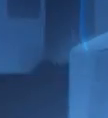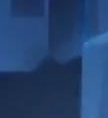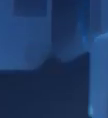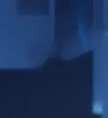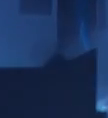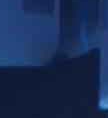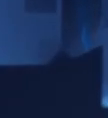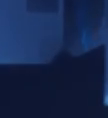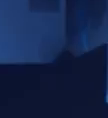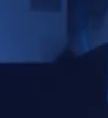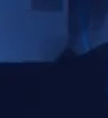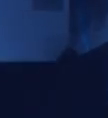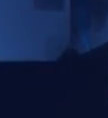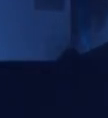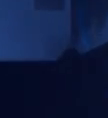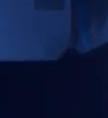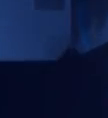«Джетасу» из Уйгурского района.